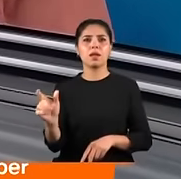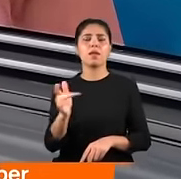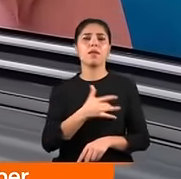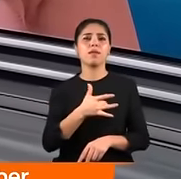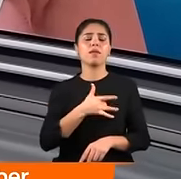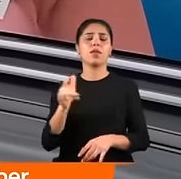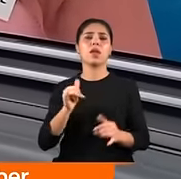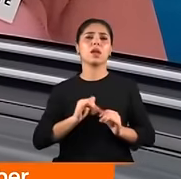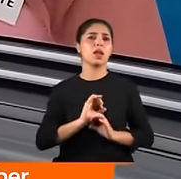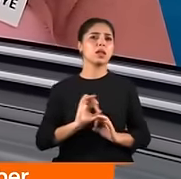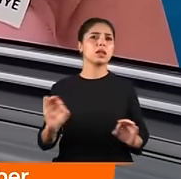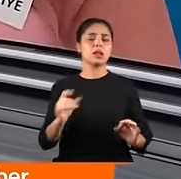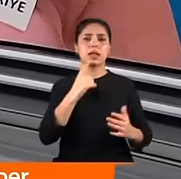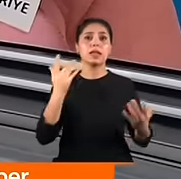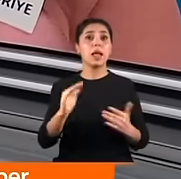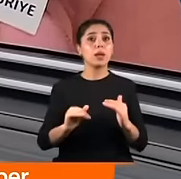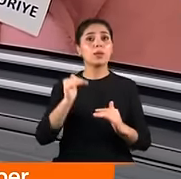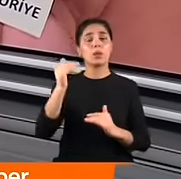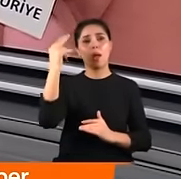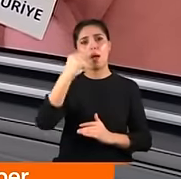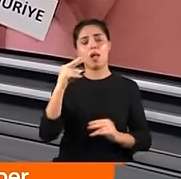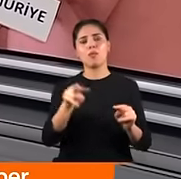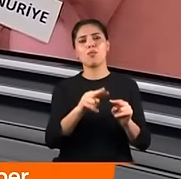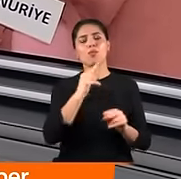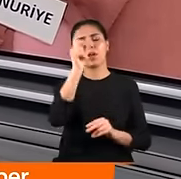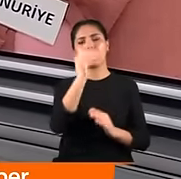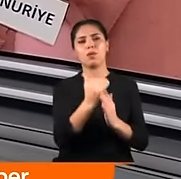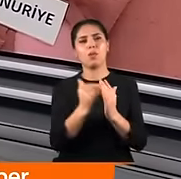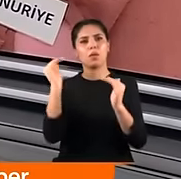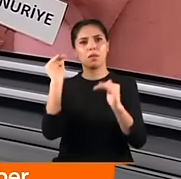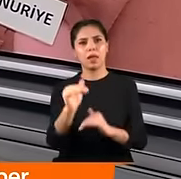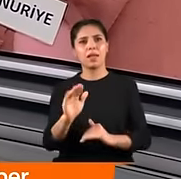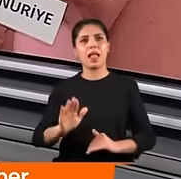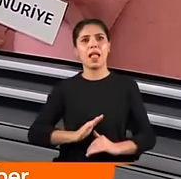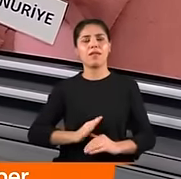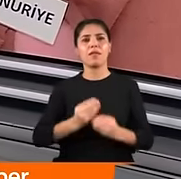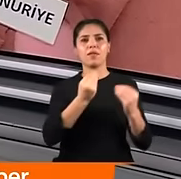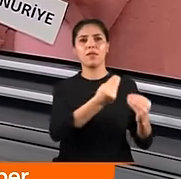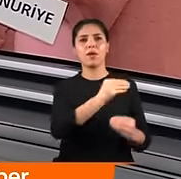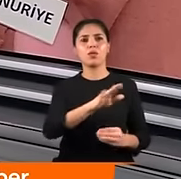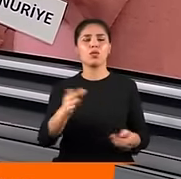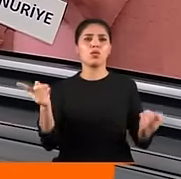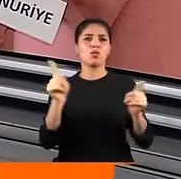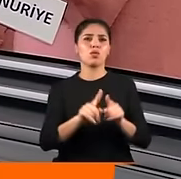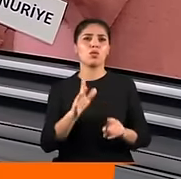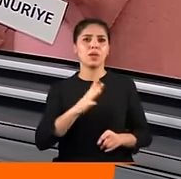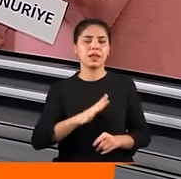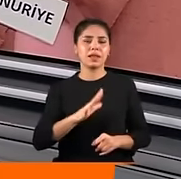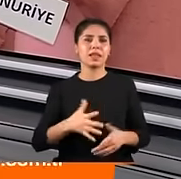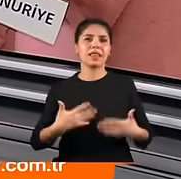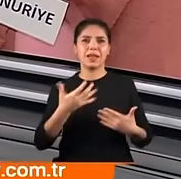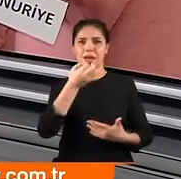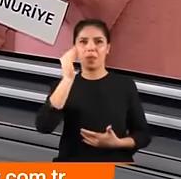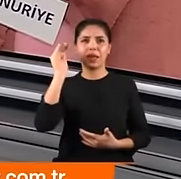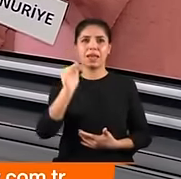vicdanı onu rahat bırakmadı ve yıllar sonra gözyaşlarıyla Müge Anlı'nın kapısını çaldı. Evlatlık verilen çocuklarına kavuşmak istiyordu.